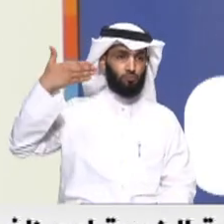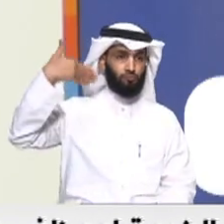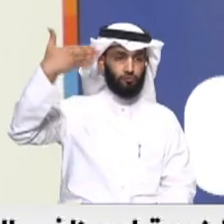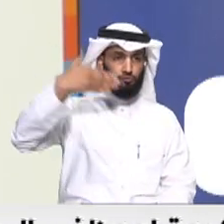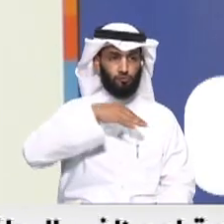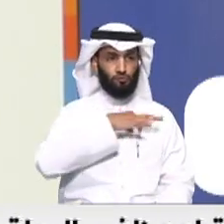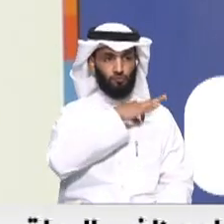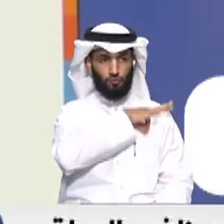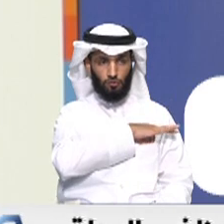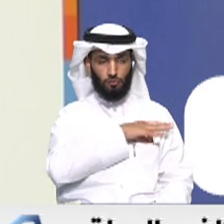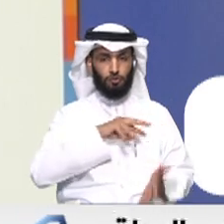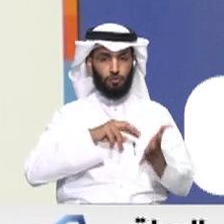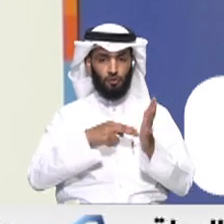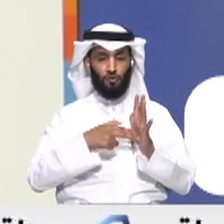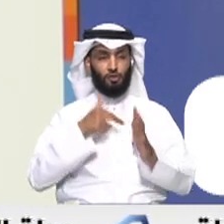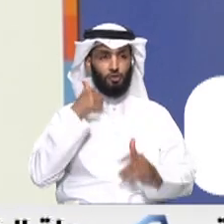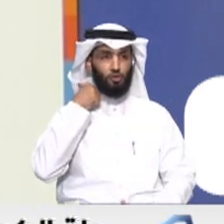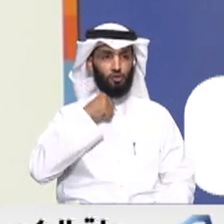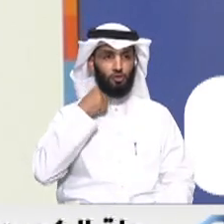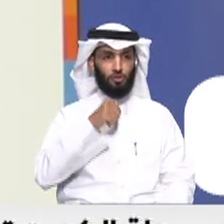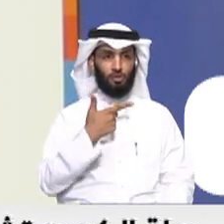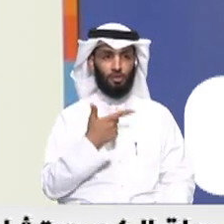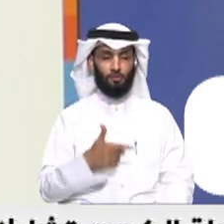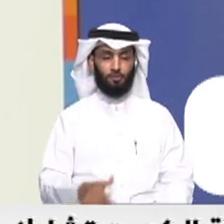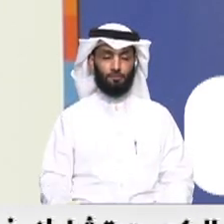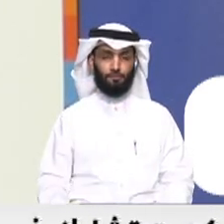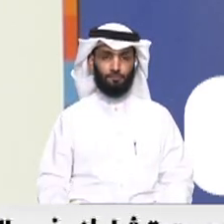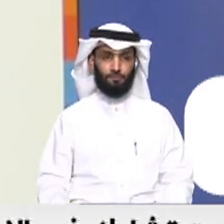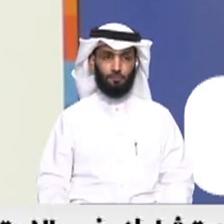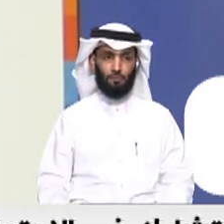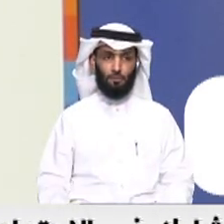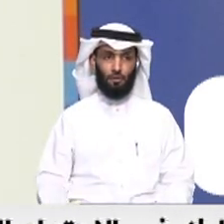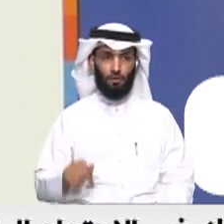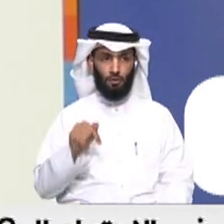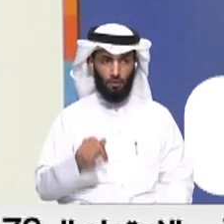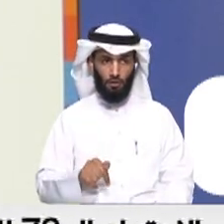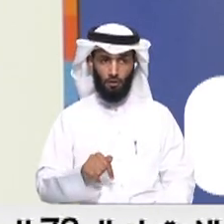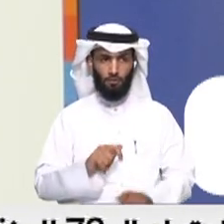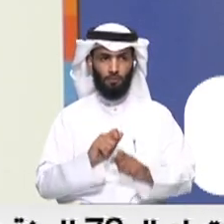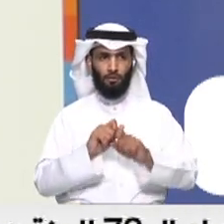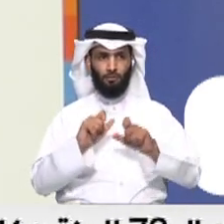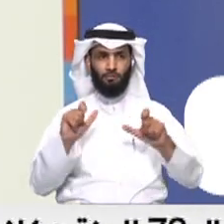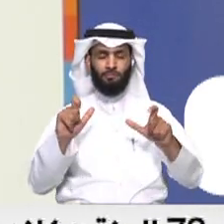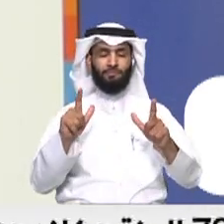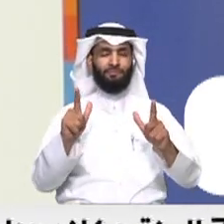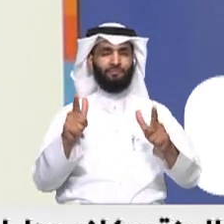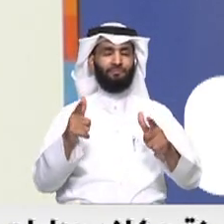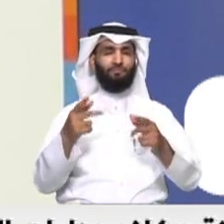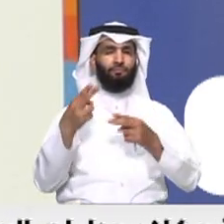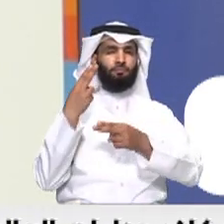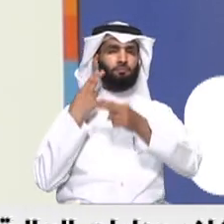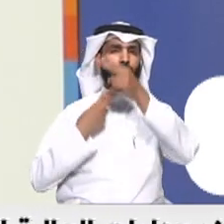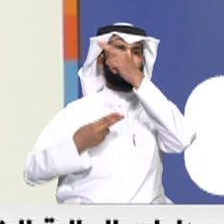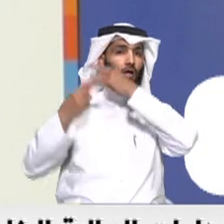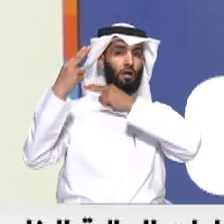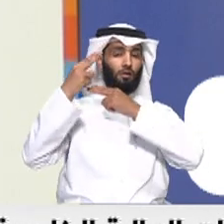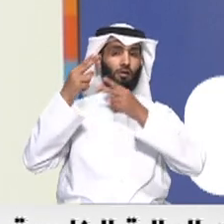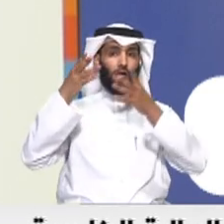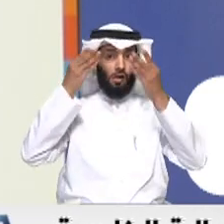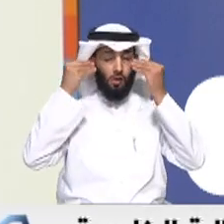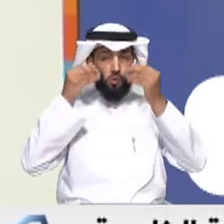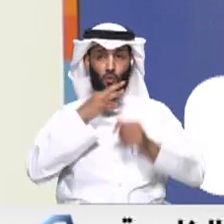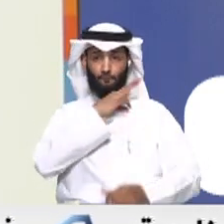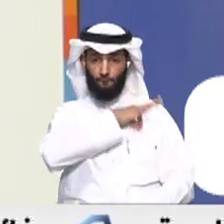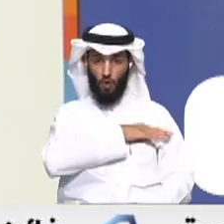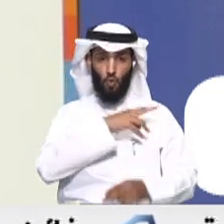المسؤول للتقنيات النووية والنظيرية، والتي ساهمت في تاريخ التطور العلمي والتكنولوجي